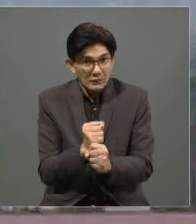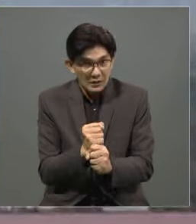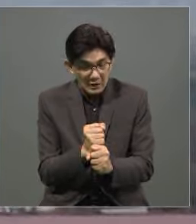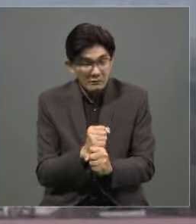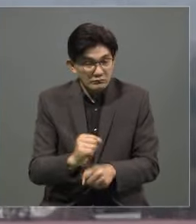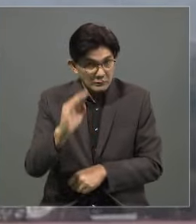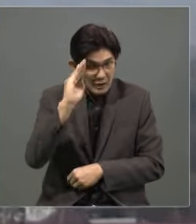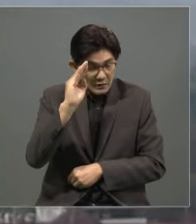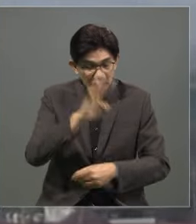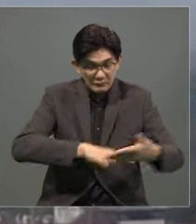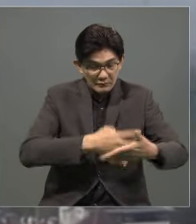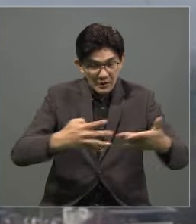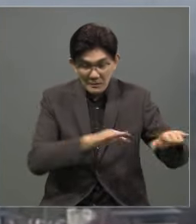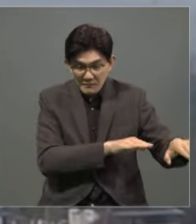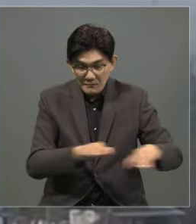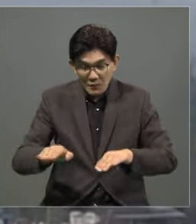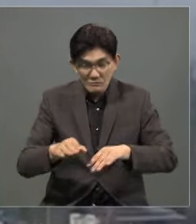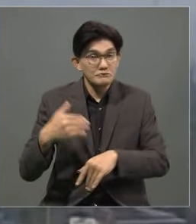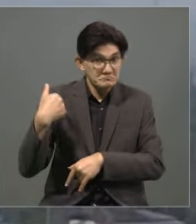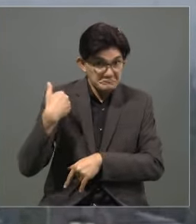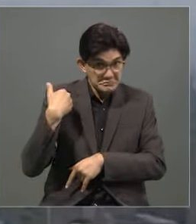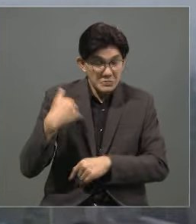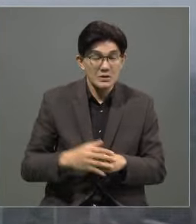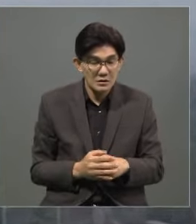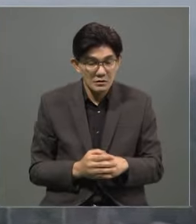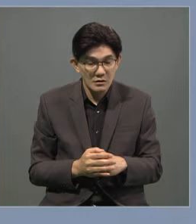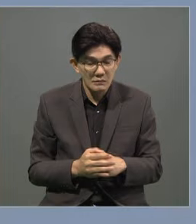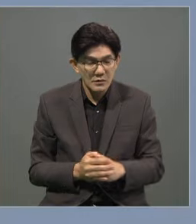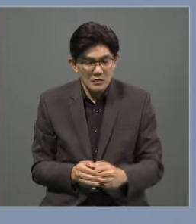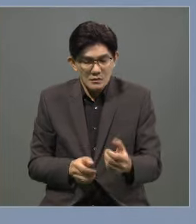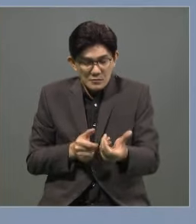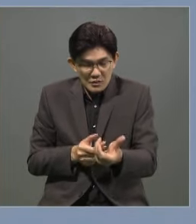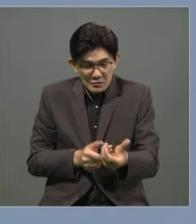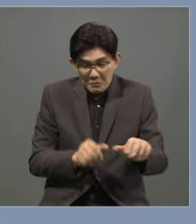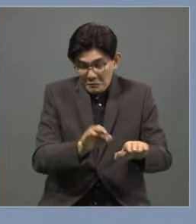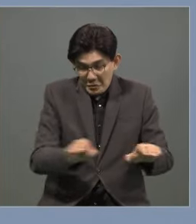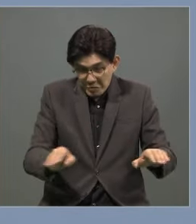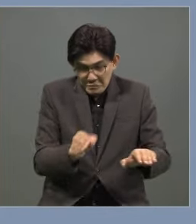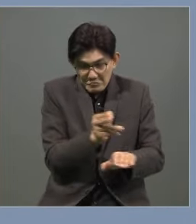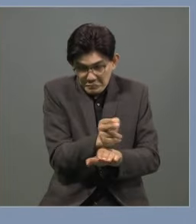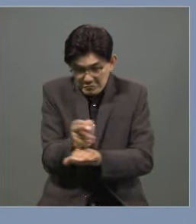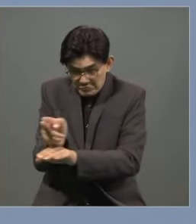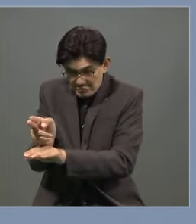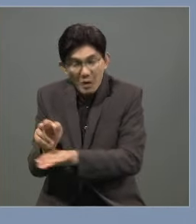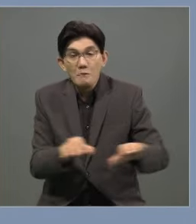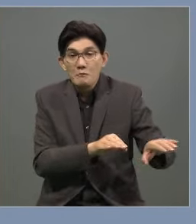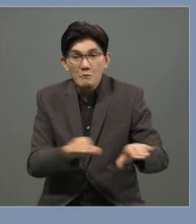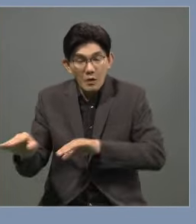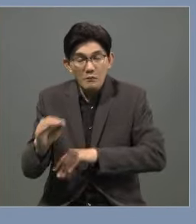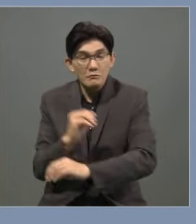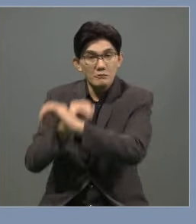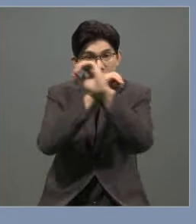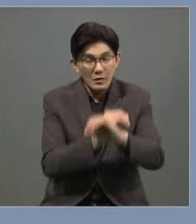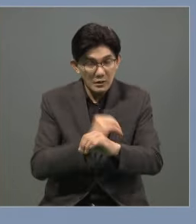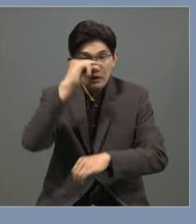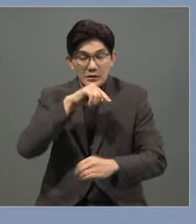วางกำลังตามแผนเผชิญเหตุเอาไว้เรียบร้อยแล้วนะครับมีการนำอาวุธเข้ามาติดตั้งเพื่อที่จะเตรียมปกป้องอธิปไตยและดูแลความปลอดภัยให้กับประชา